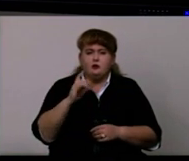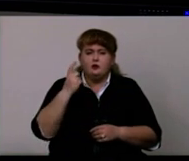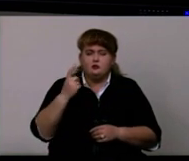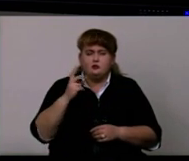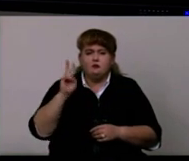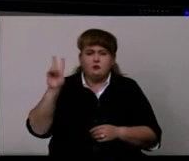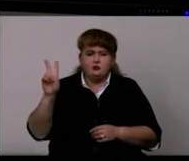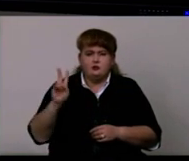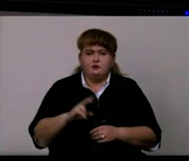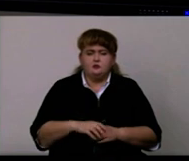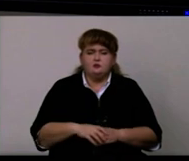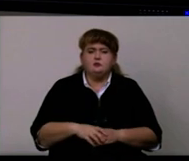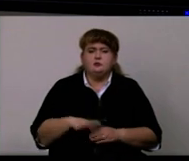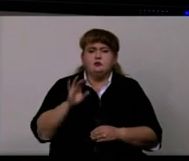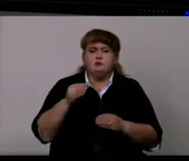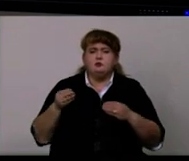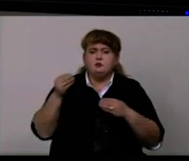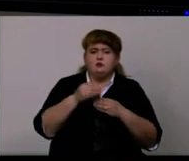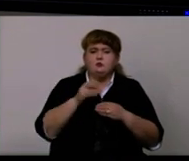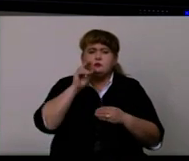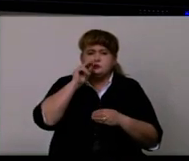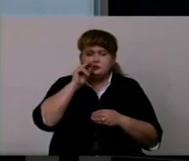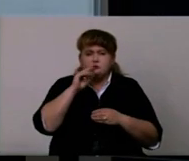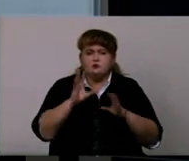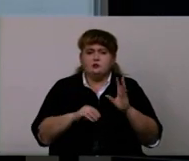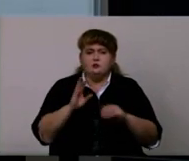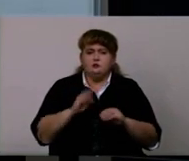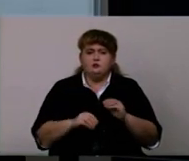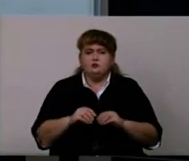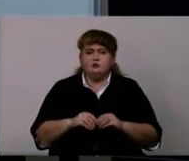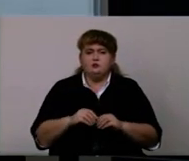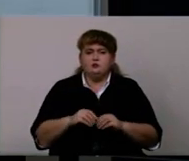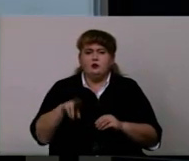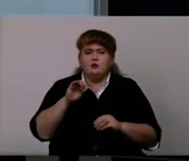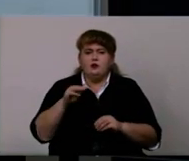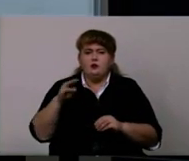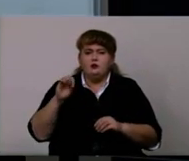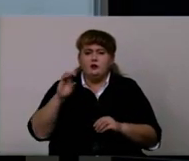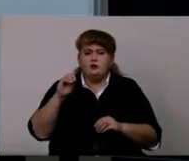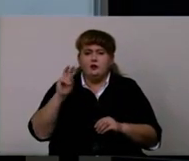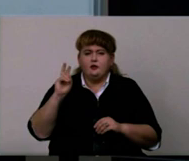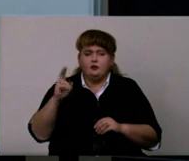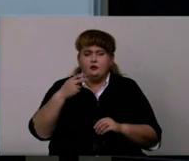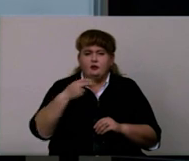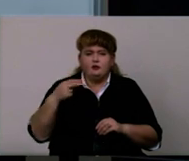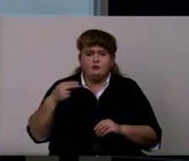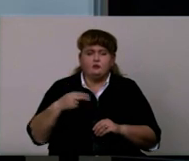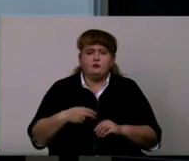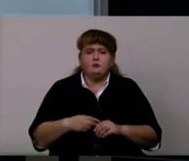квадрате, и подставляю числовые значения. Дельта ЕК равно